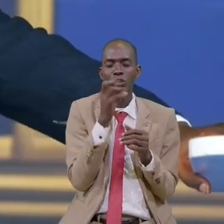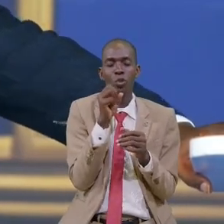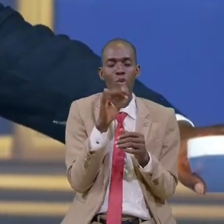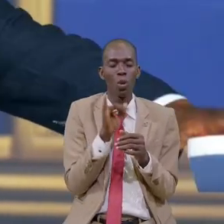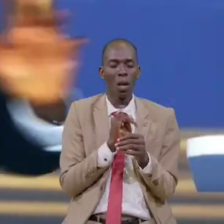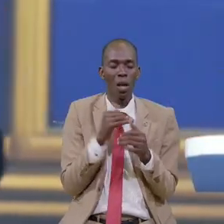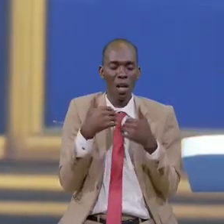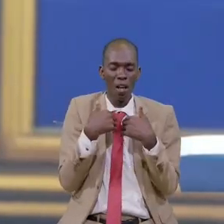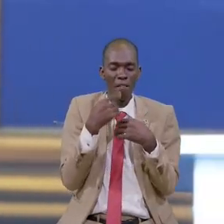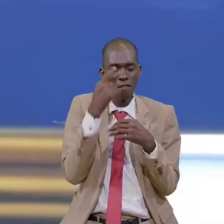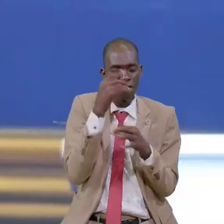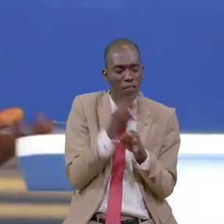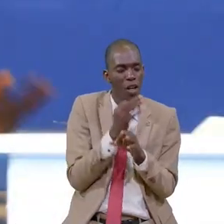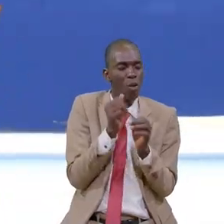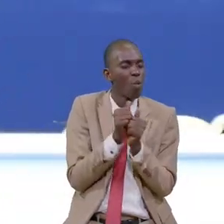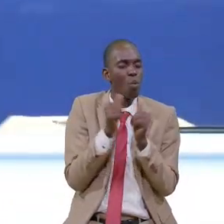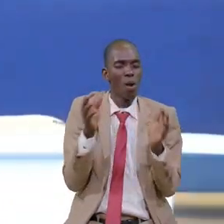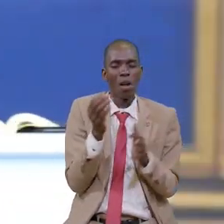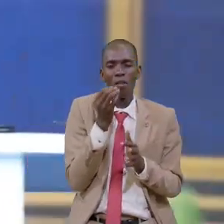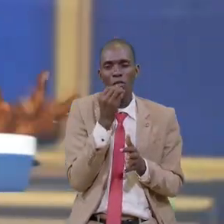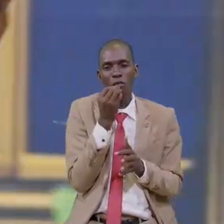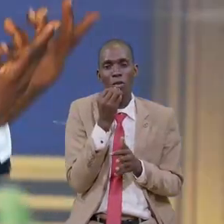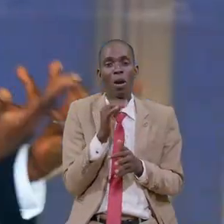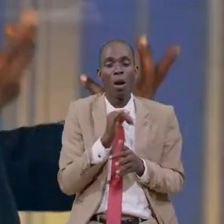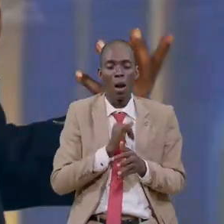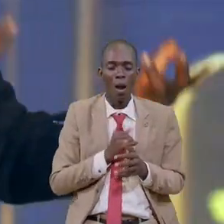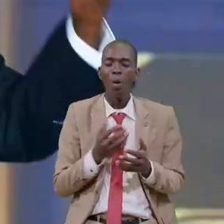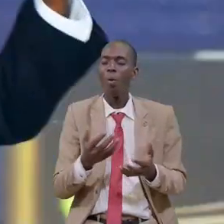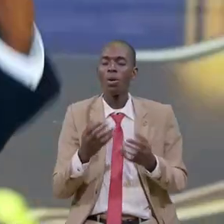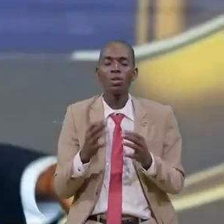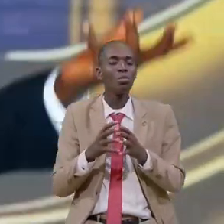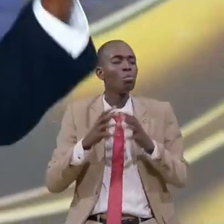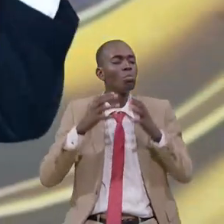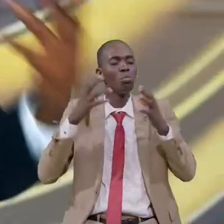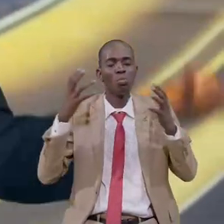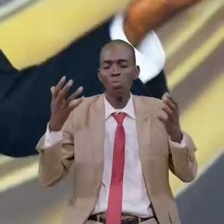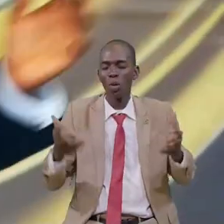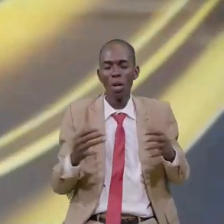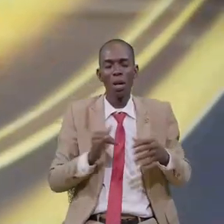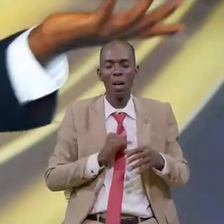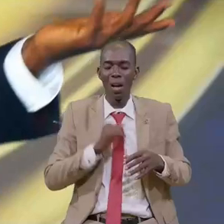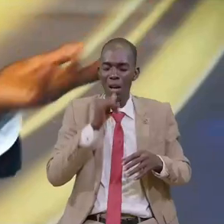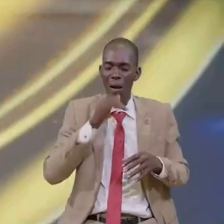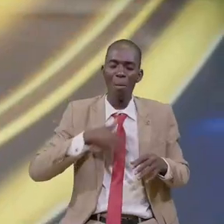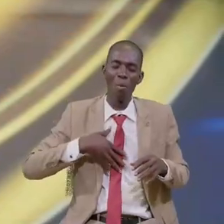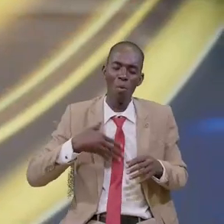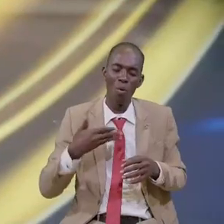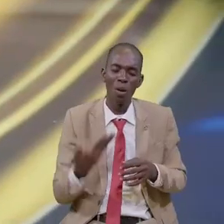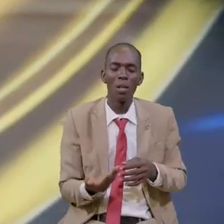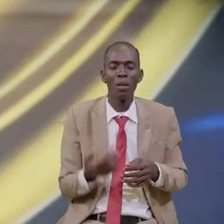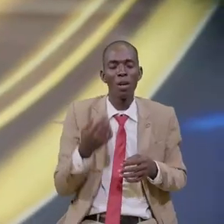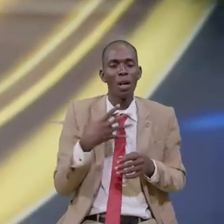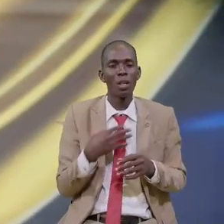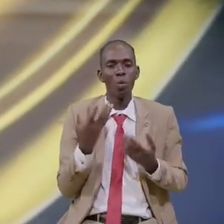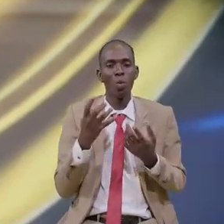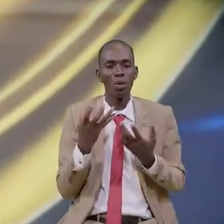j'ai la foi sans la nourriture, je veux ça tellement, je suis disposé à m'abstenir de toute chose qui